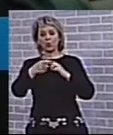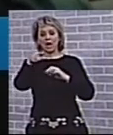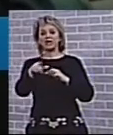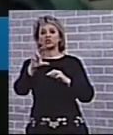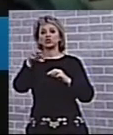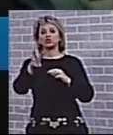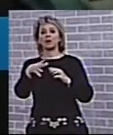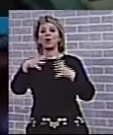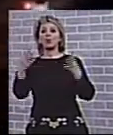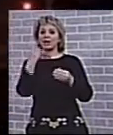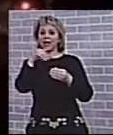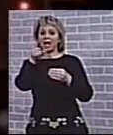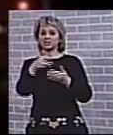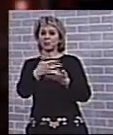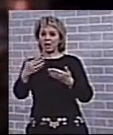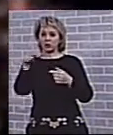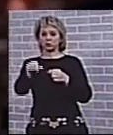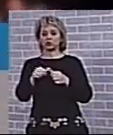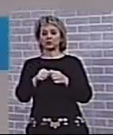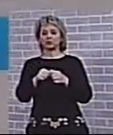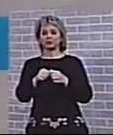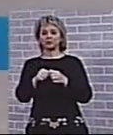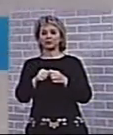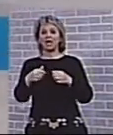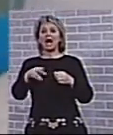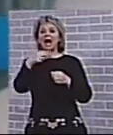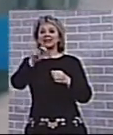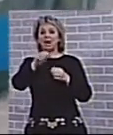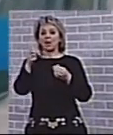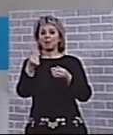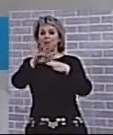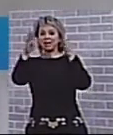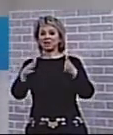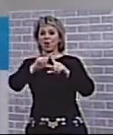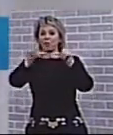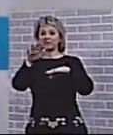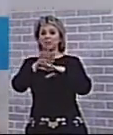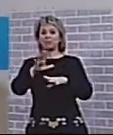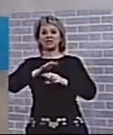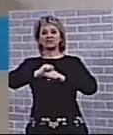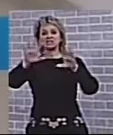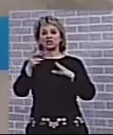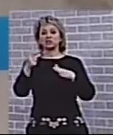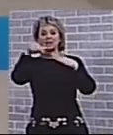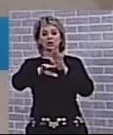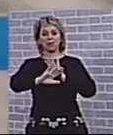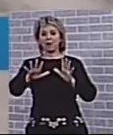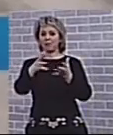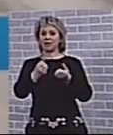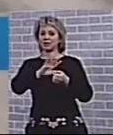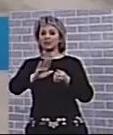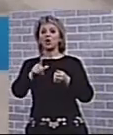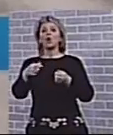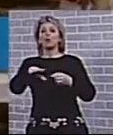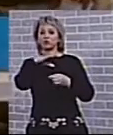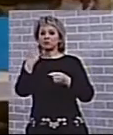чем более качественную продукцию. Атака на банкомат. В офисе банка был взрыв, но до денег грабители не добрались.